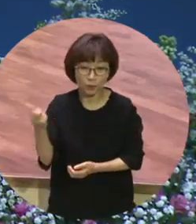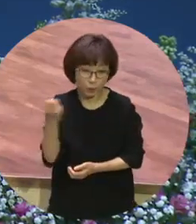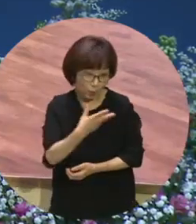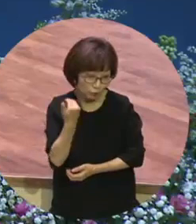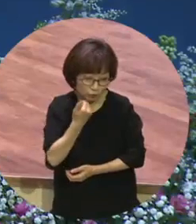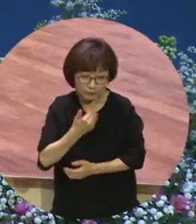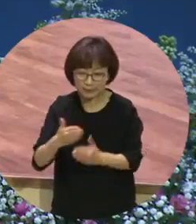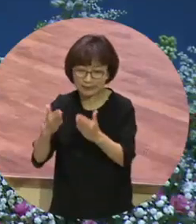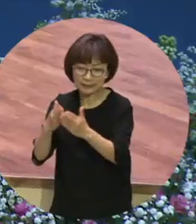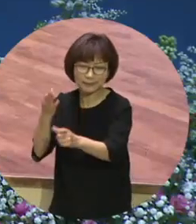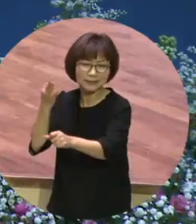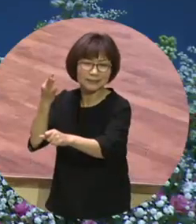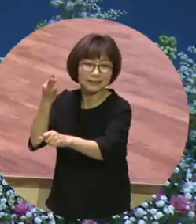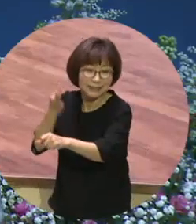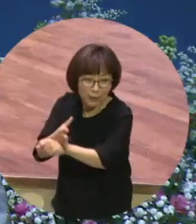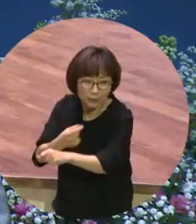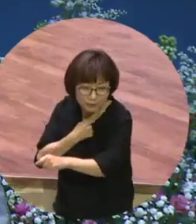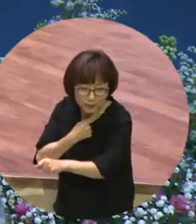사느냐